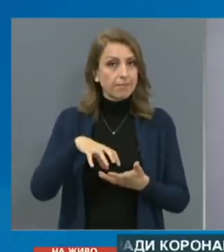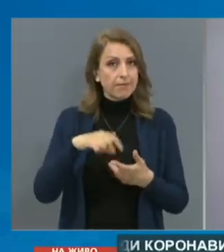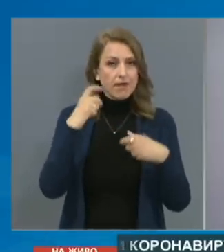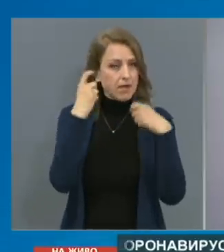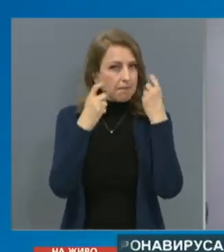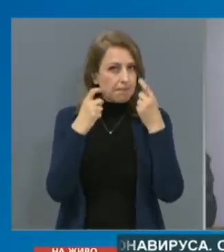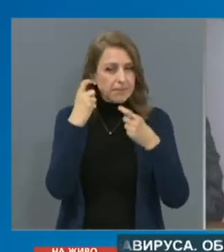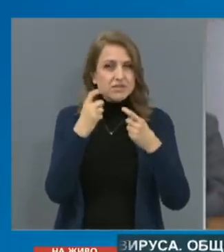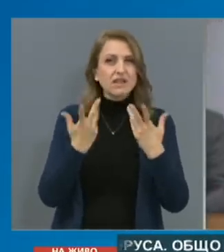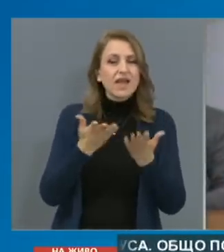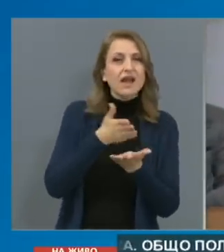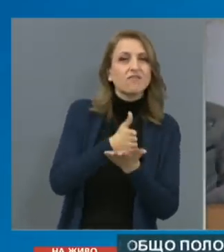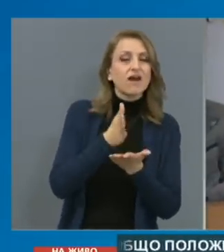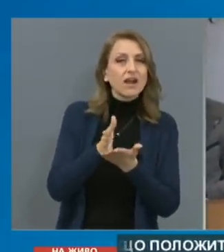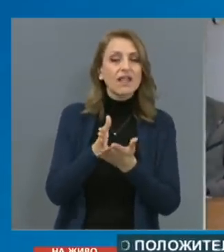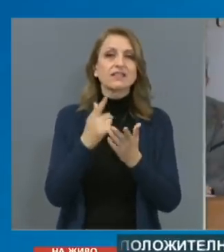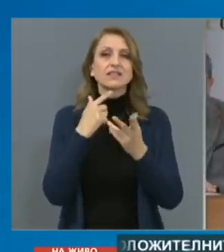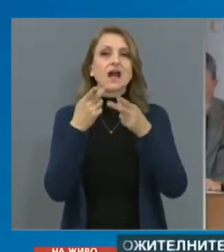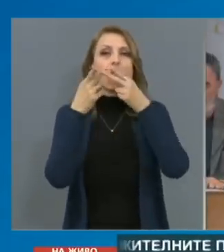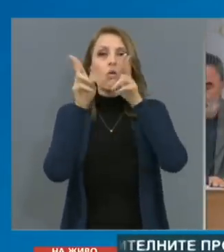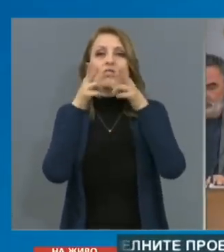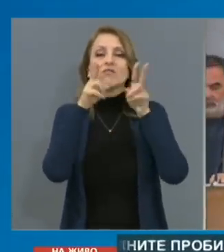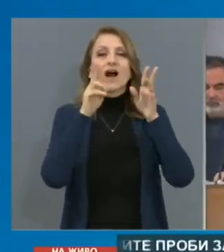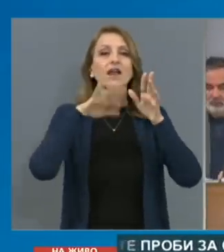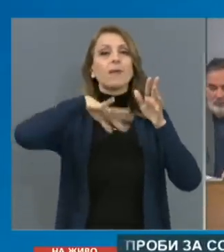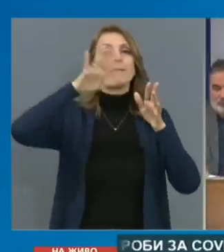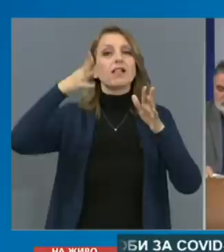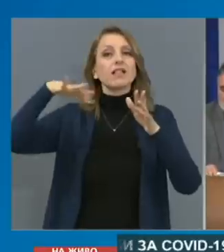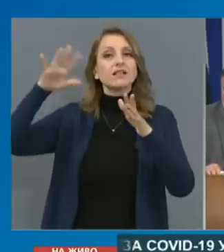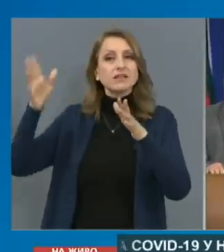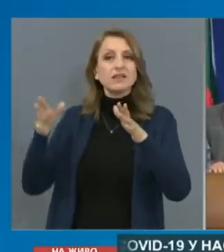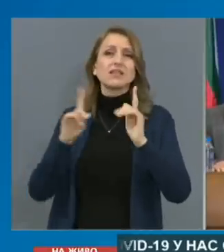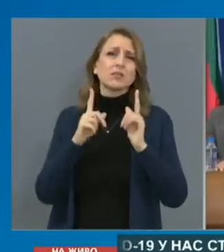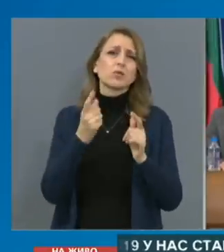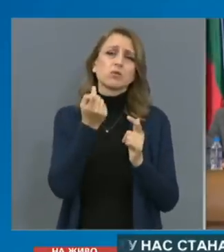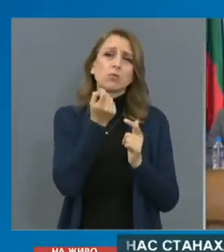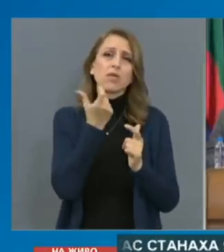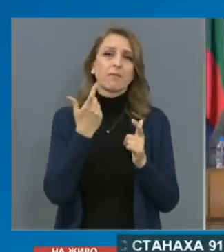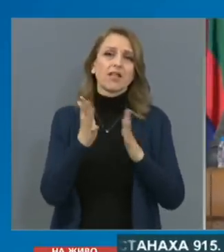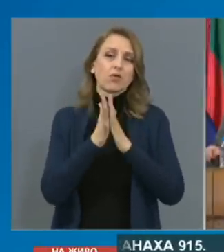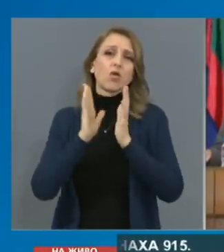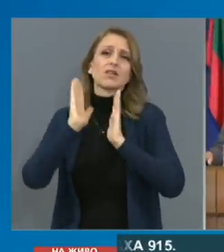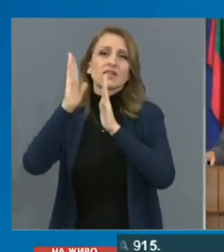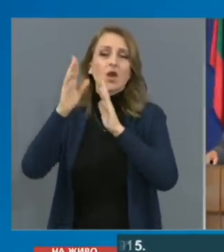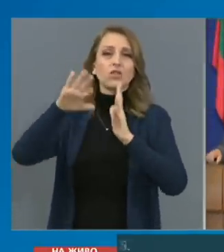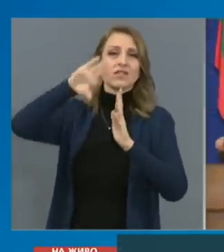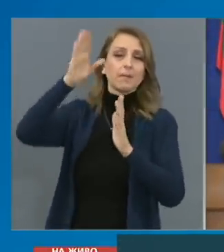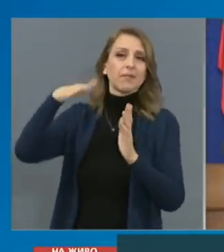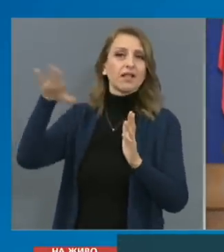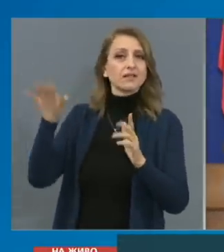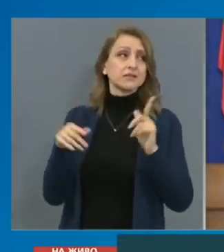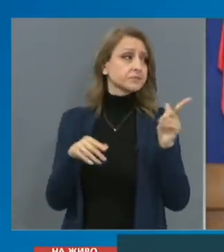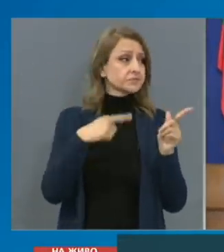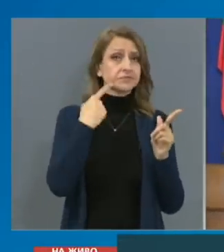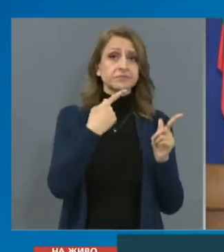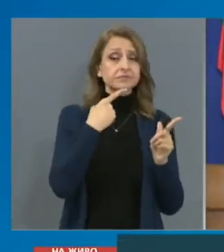за поетапно отваряне на планините, хората да могат да излизат на въздух на повече хубаво време? Казахте, че има вече